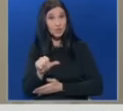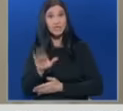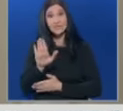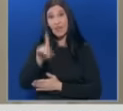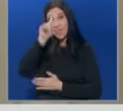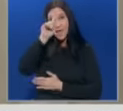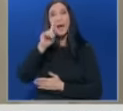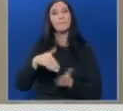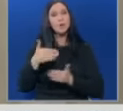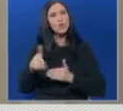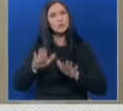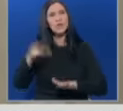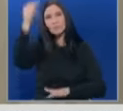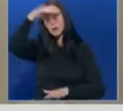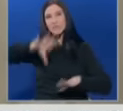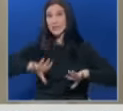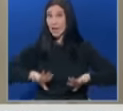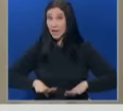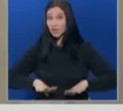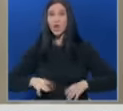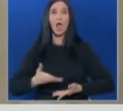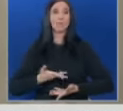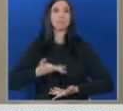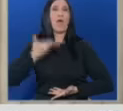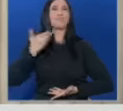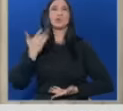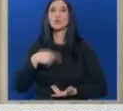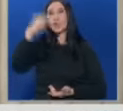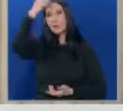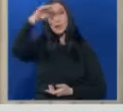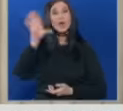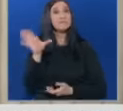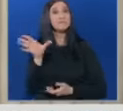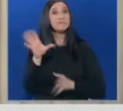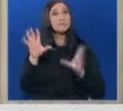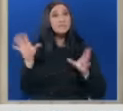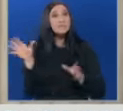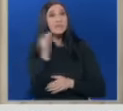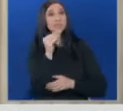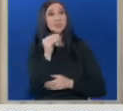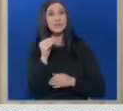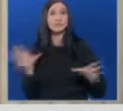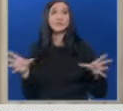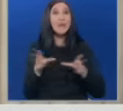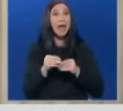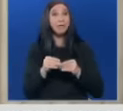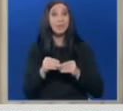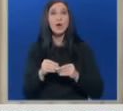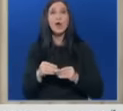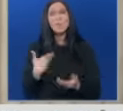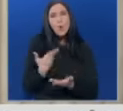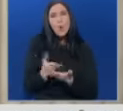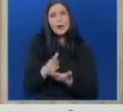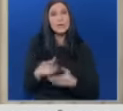нея приоритет остават българските граждани и авторитета на България. Всички заедно, полагайки същите